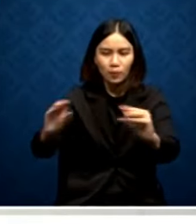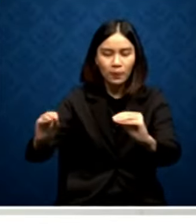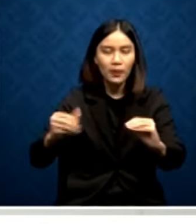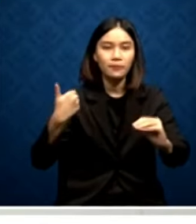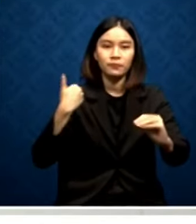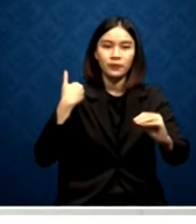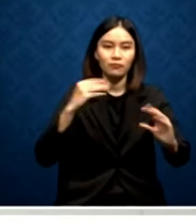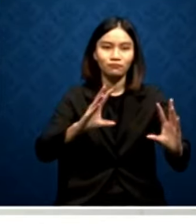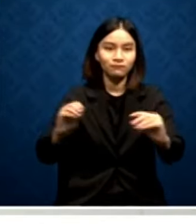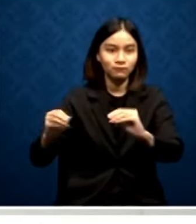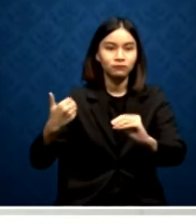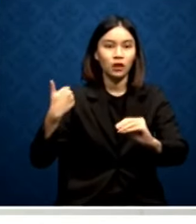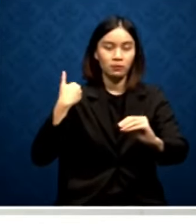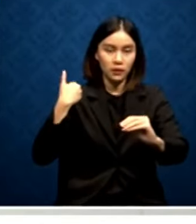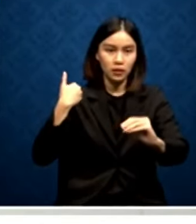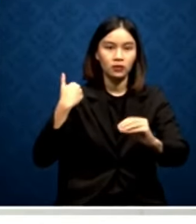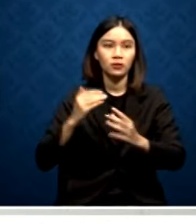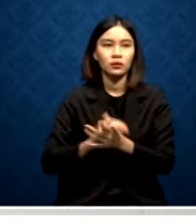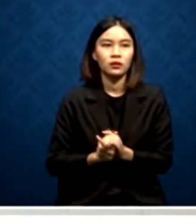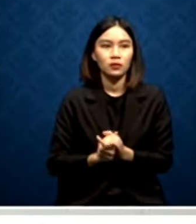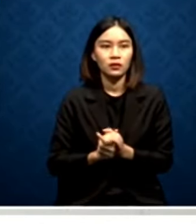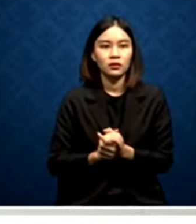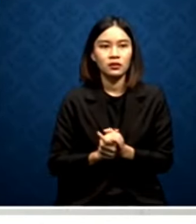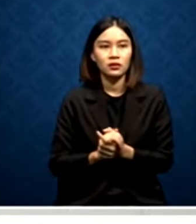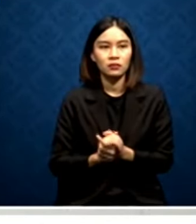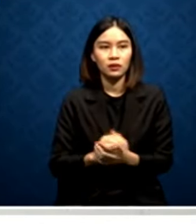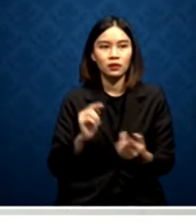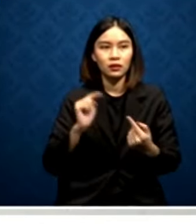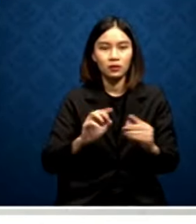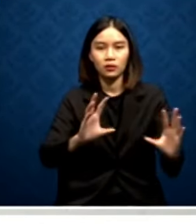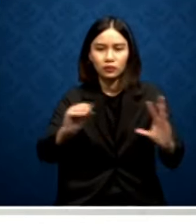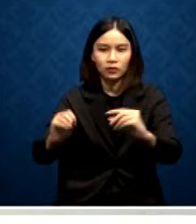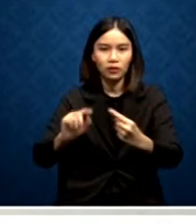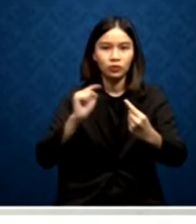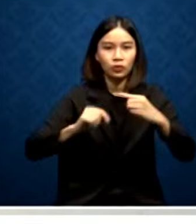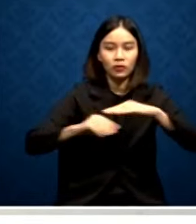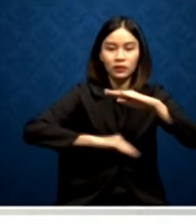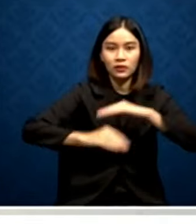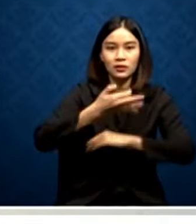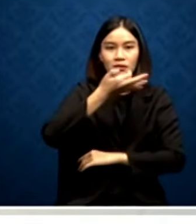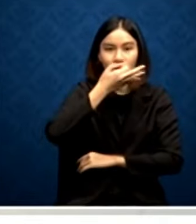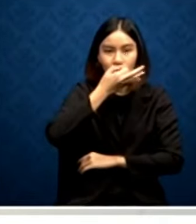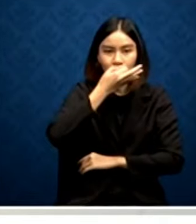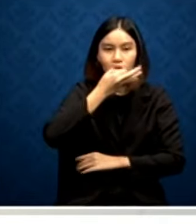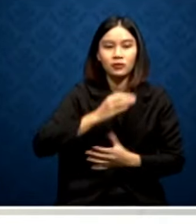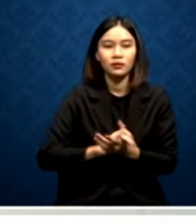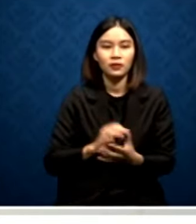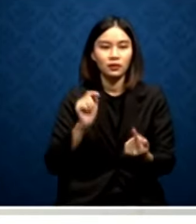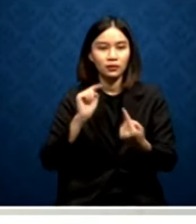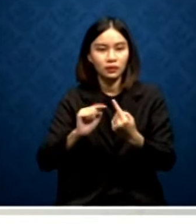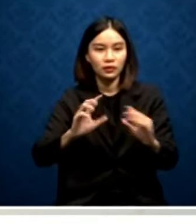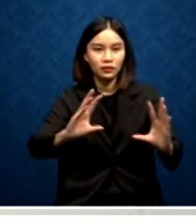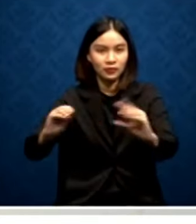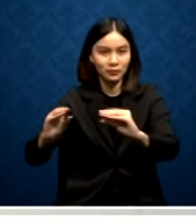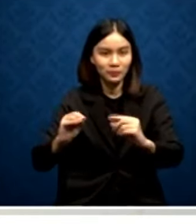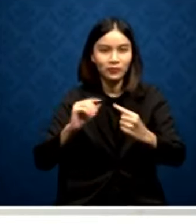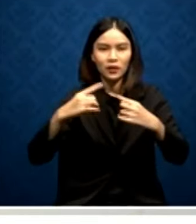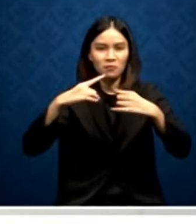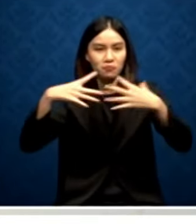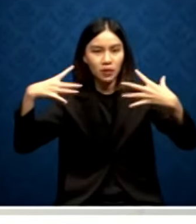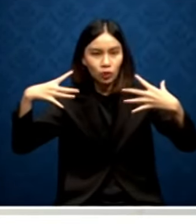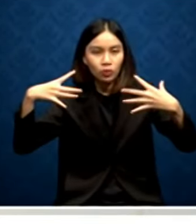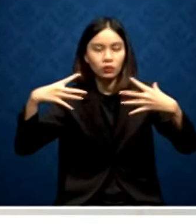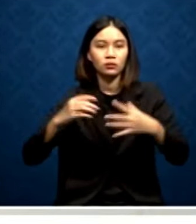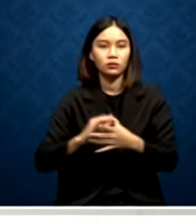จำนวนมากวิจารณ์ในเรื่องของฐานที่มาอาชีพบ้างวิจารณ์ว่าไม่ตรงปก